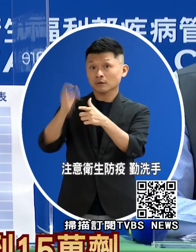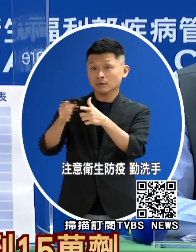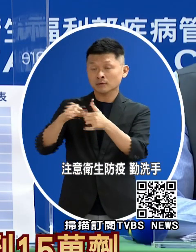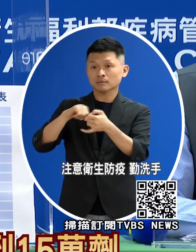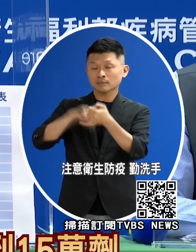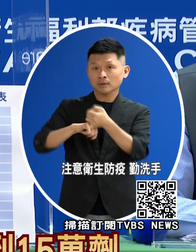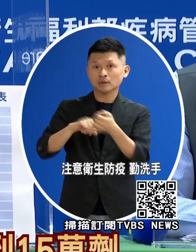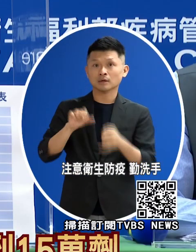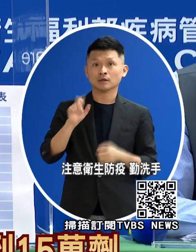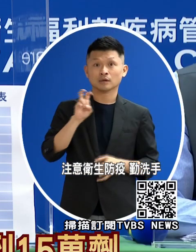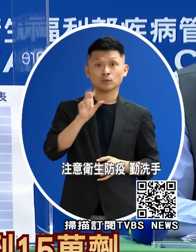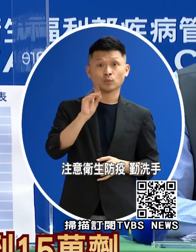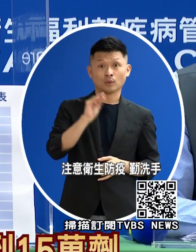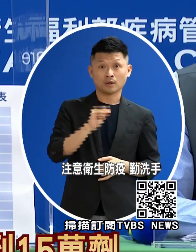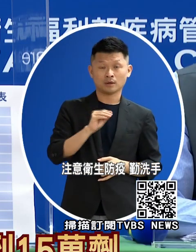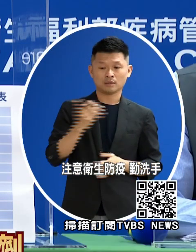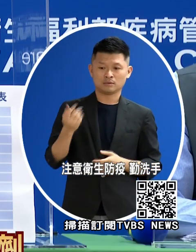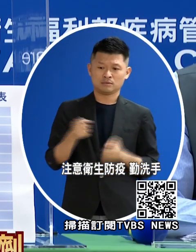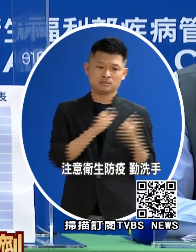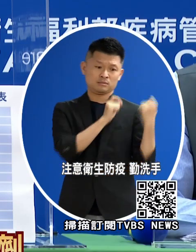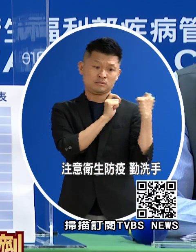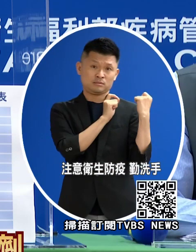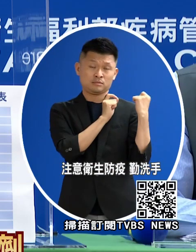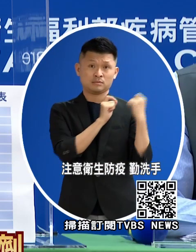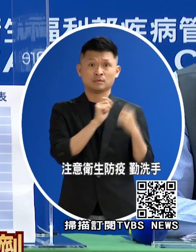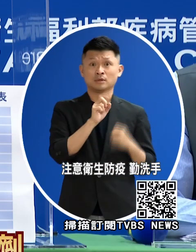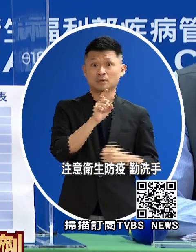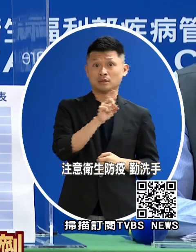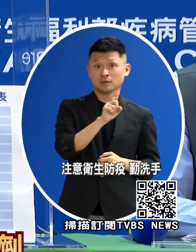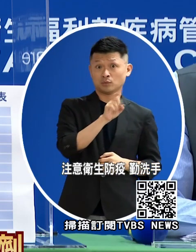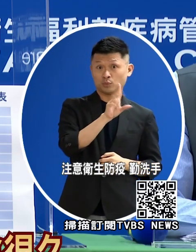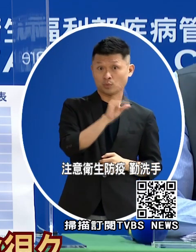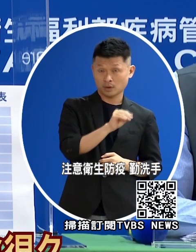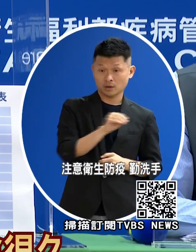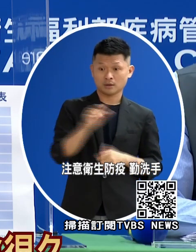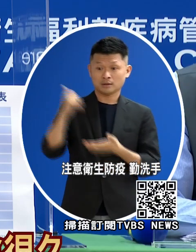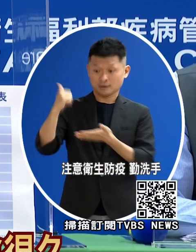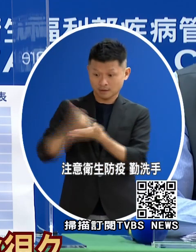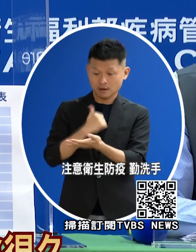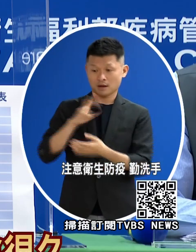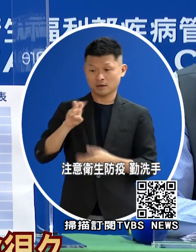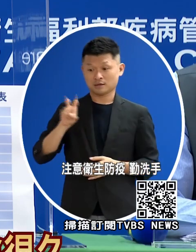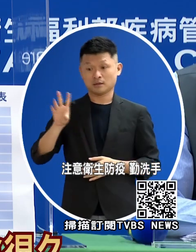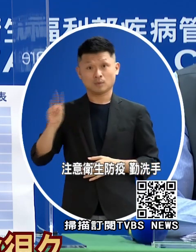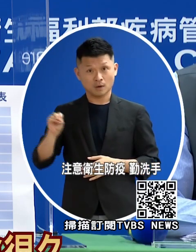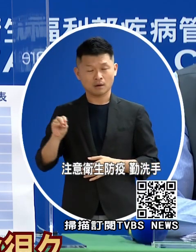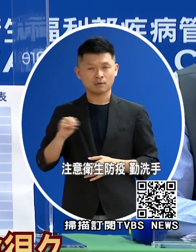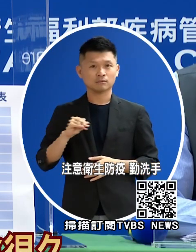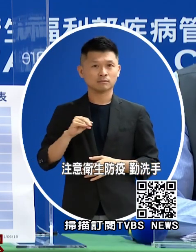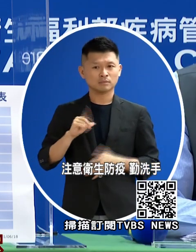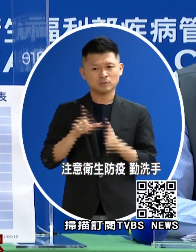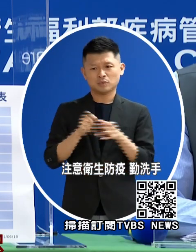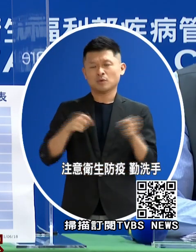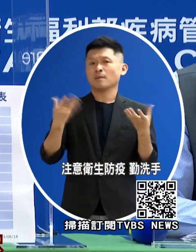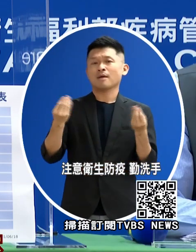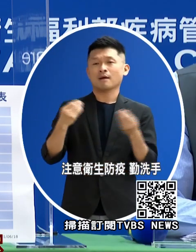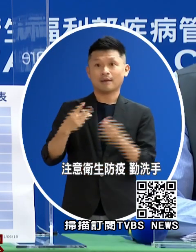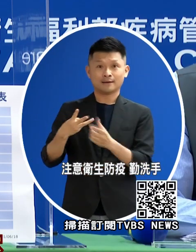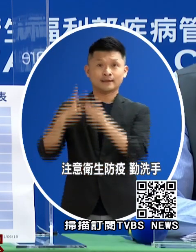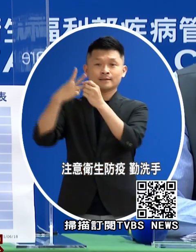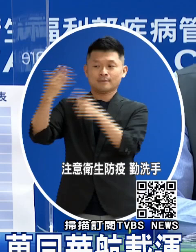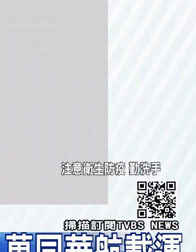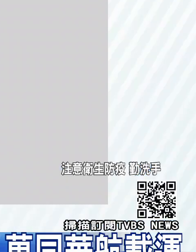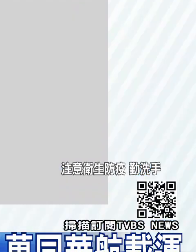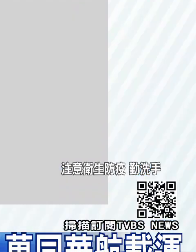时间第一批先到15万，那今天又到24万，那我想大概也不会很久，那第三批也